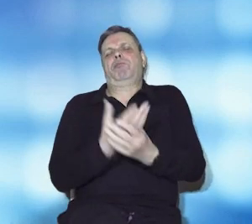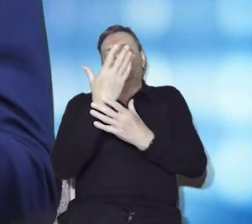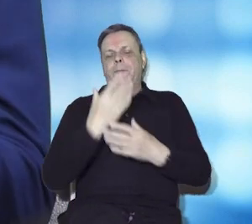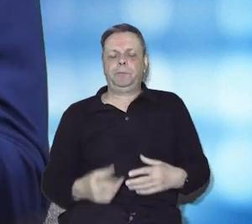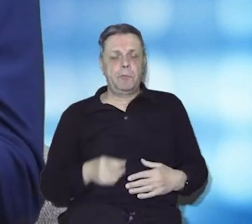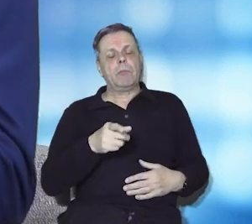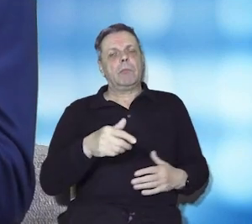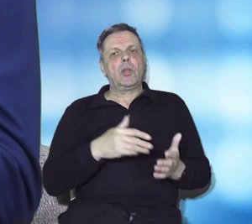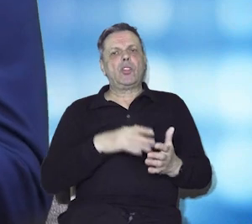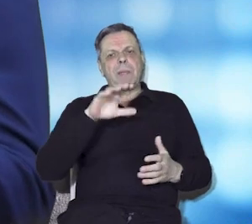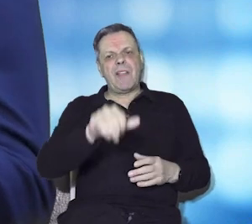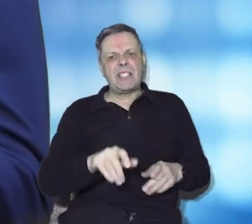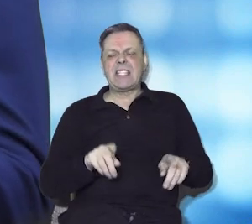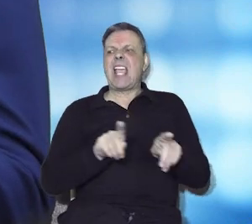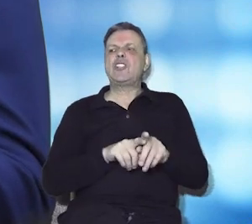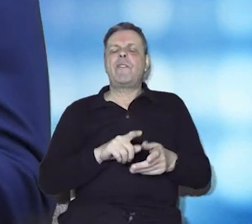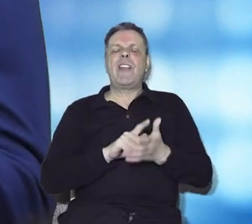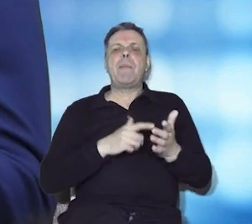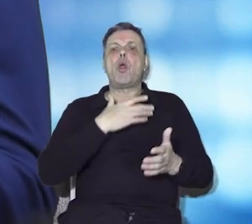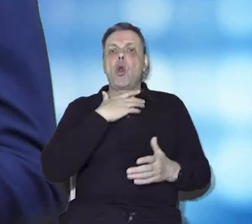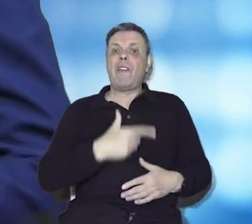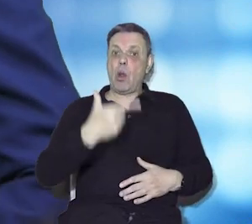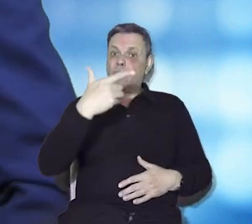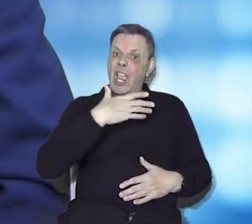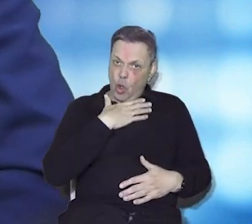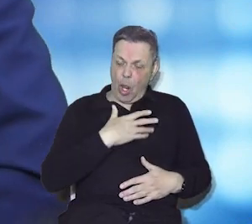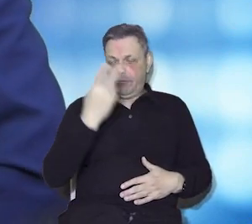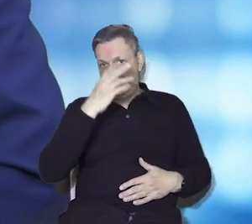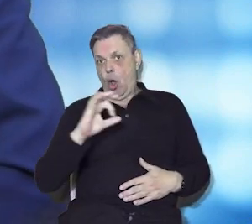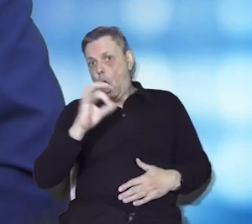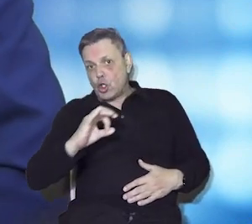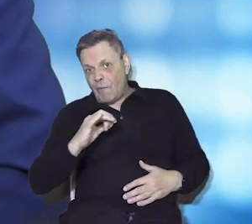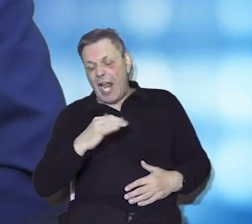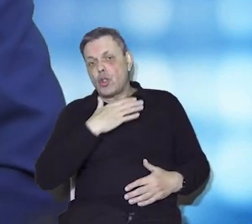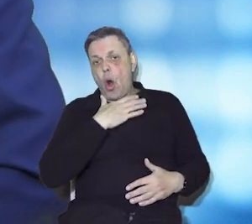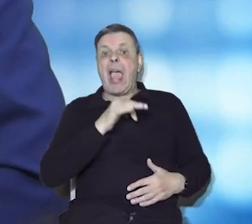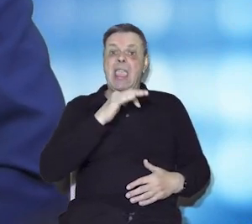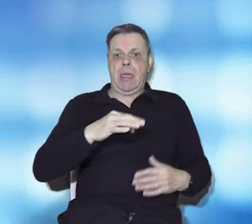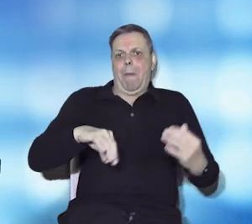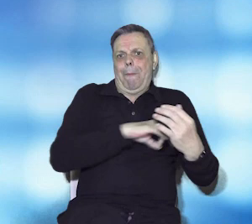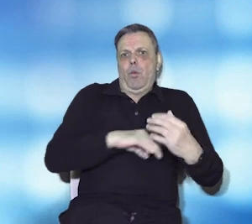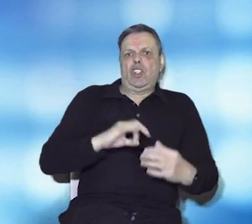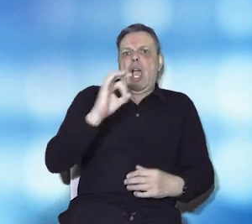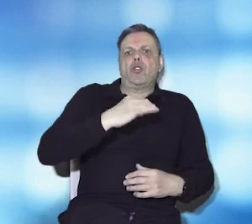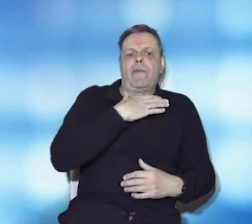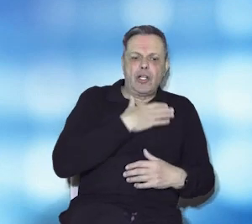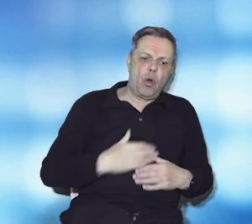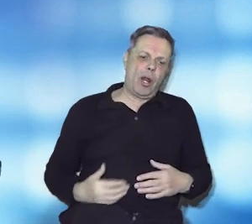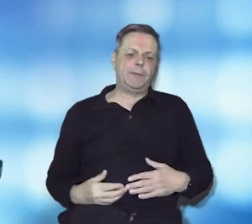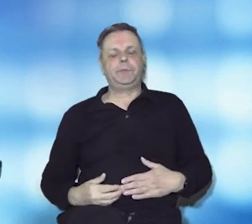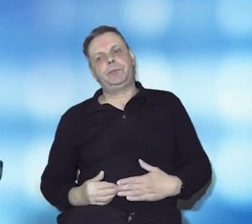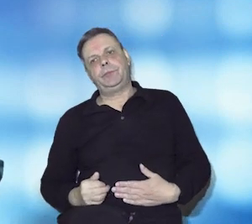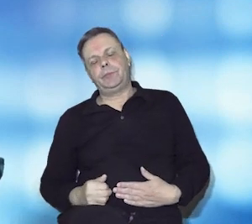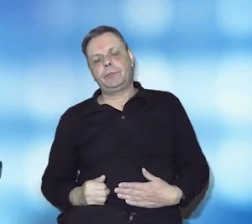da se to istovremeno školovanje u dvije škole. Tako, da, da. uz pitao ovu standardnu školu ide se još i ovo. Da,